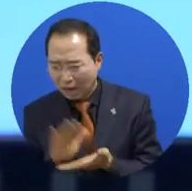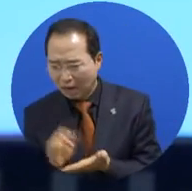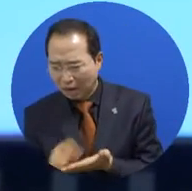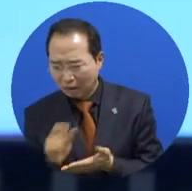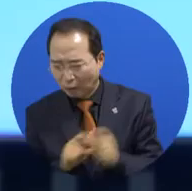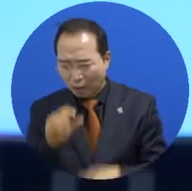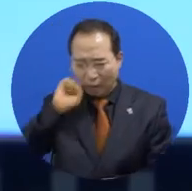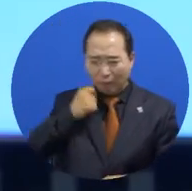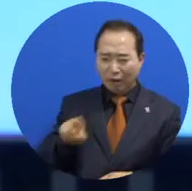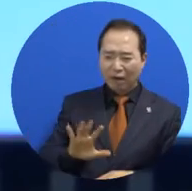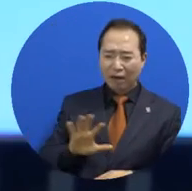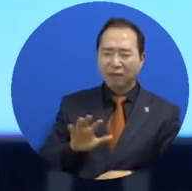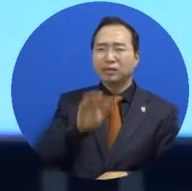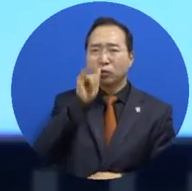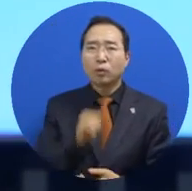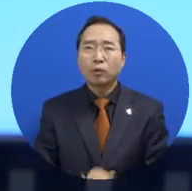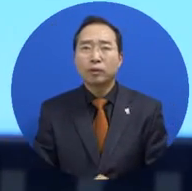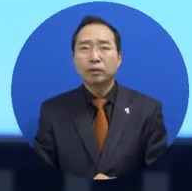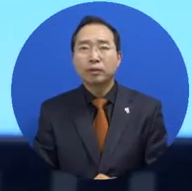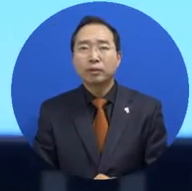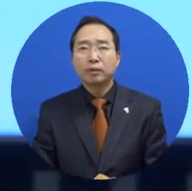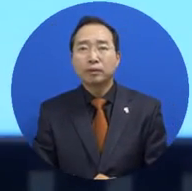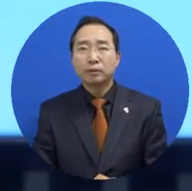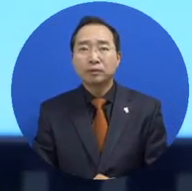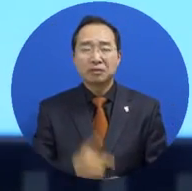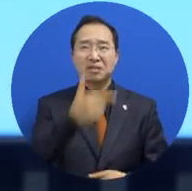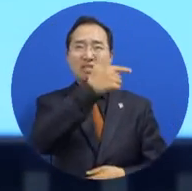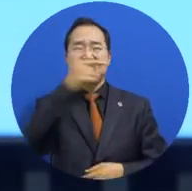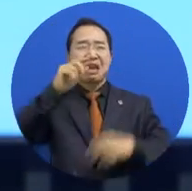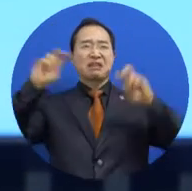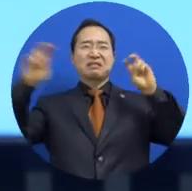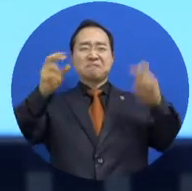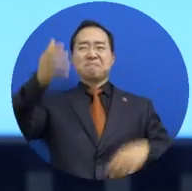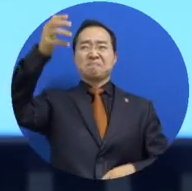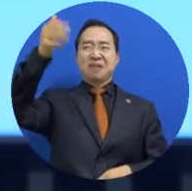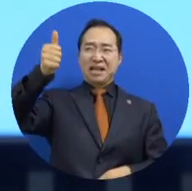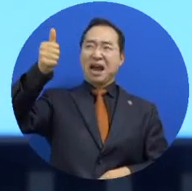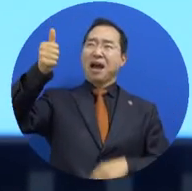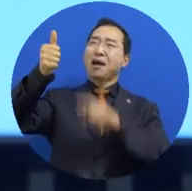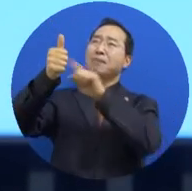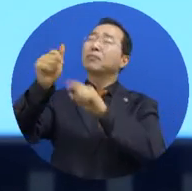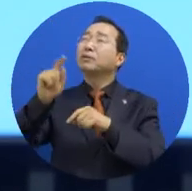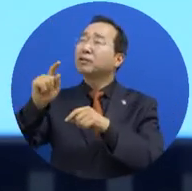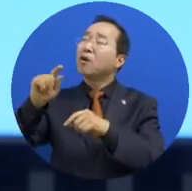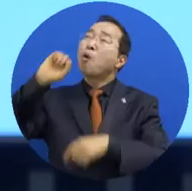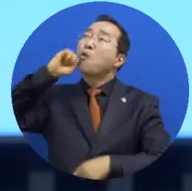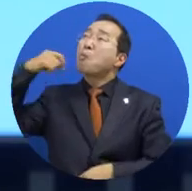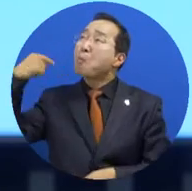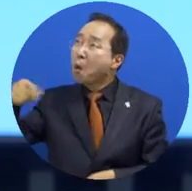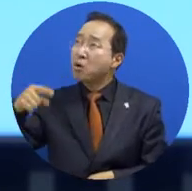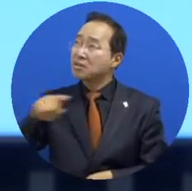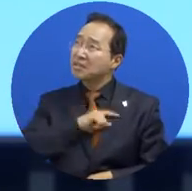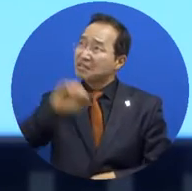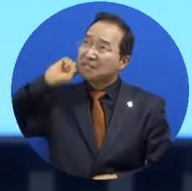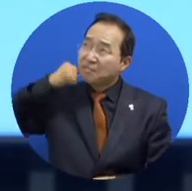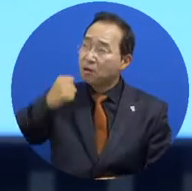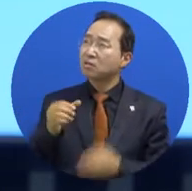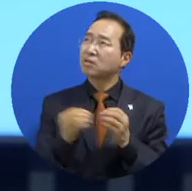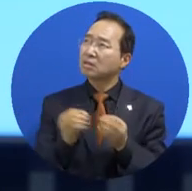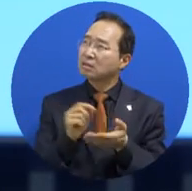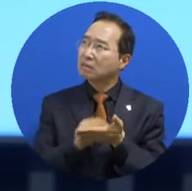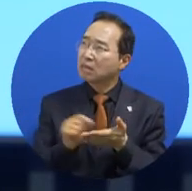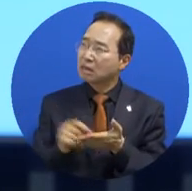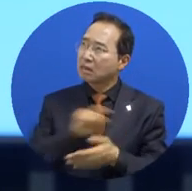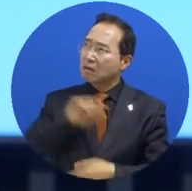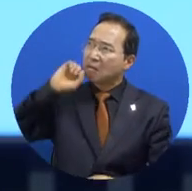것보다 힘들다, 뭐 이런 분도 있고, 자, 뭐 엄청난 이제 기업을 이룬 CEO도 세상에 자기가